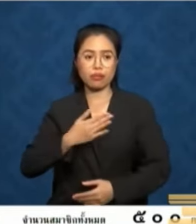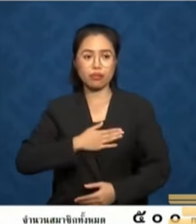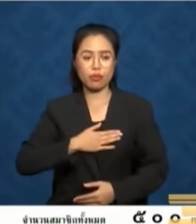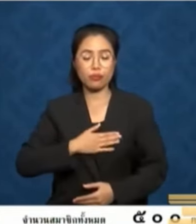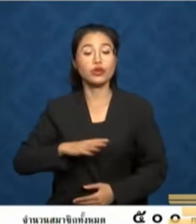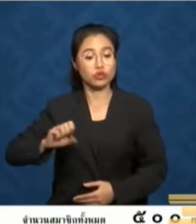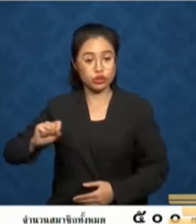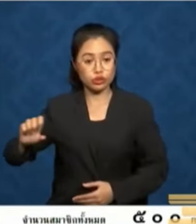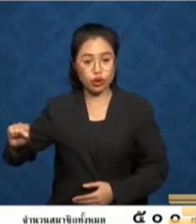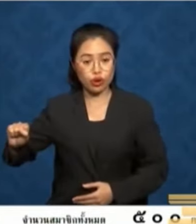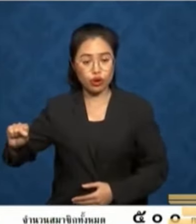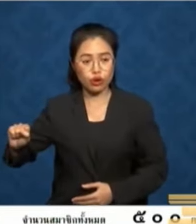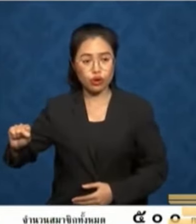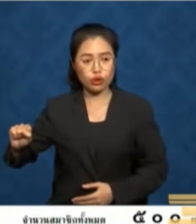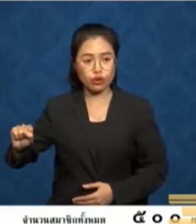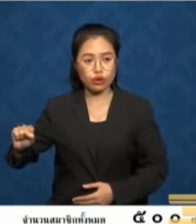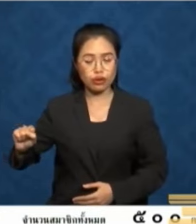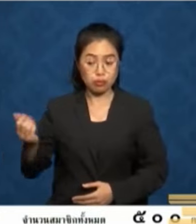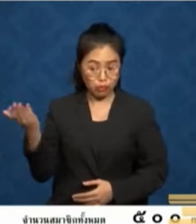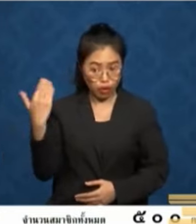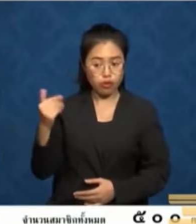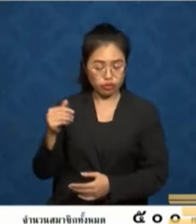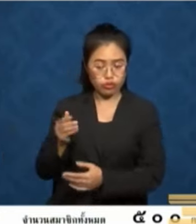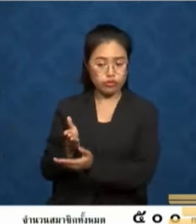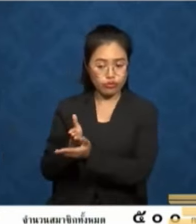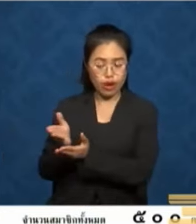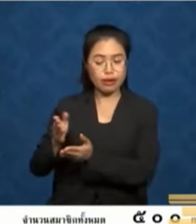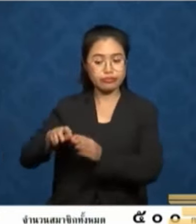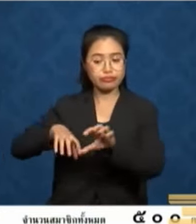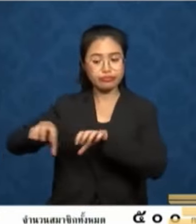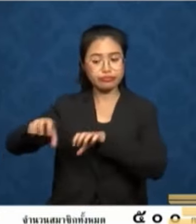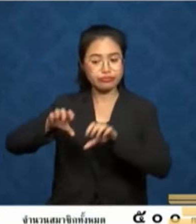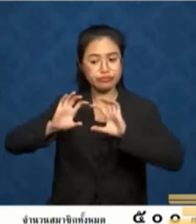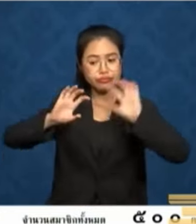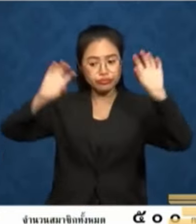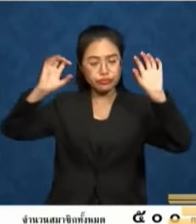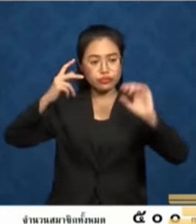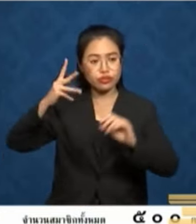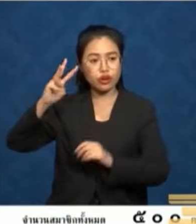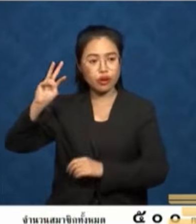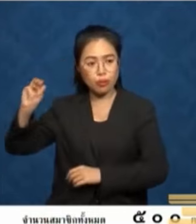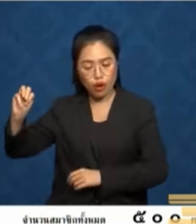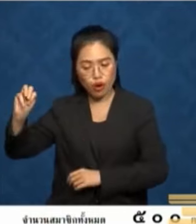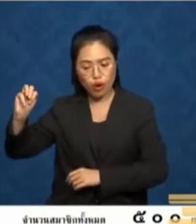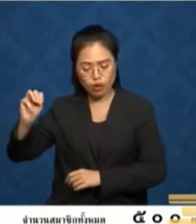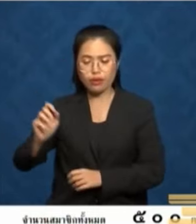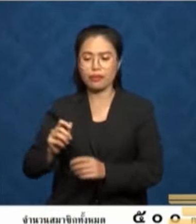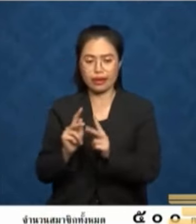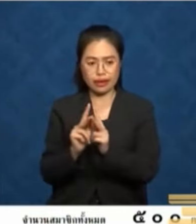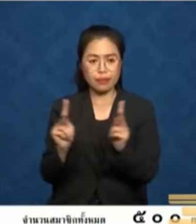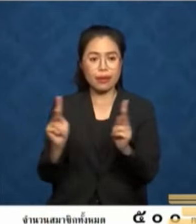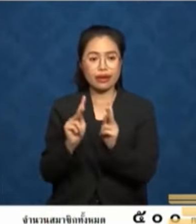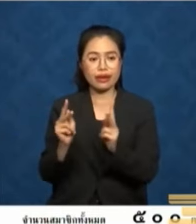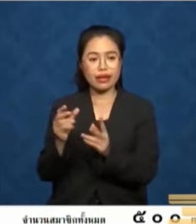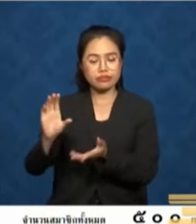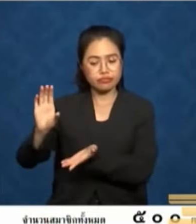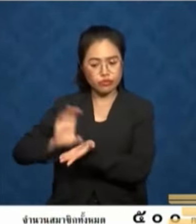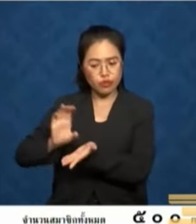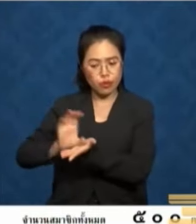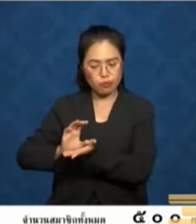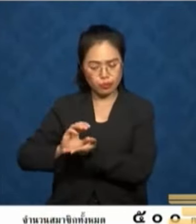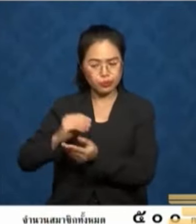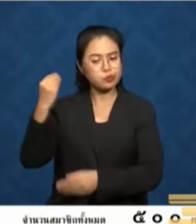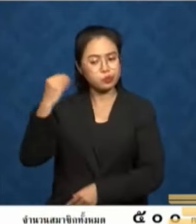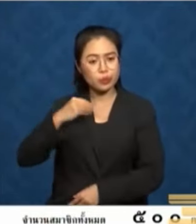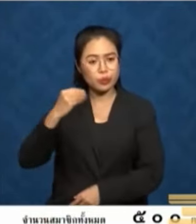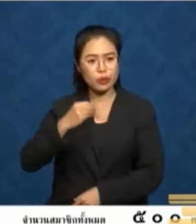สสด้วยเคยเป็นฝ่ายบริหารด้วยแล้วก็เป็นกรรมาธิการงบประมาณมาเนี่ยหลายสมัยผมต้องเรียนท่านประธาน